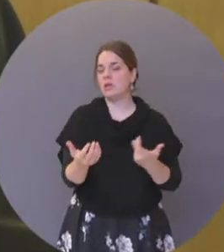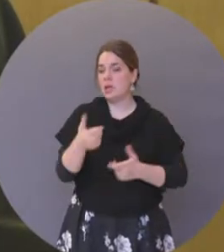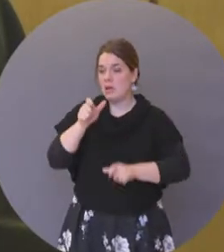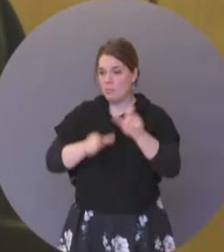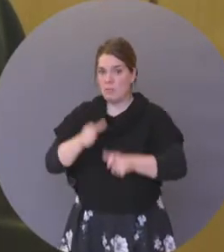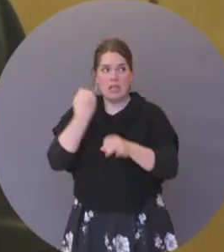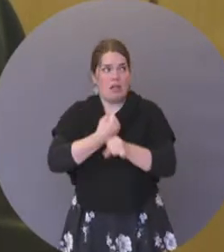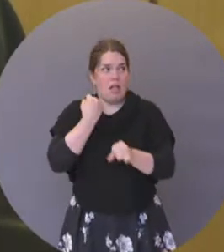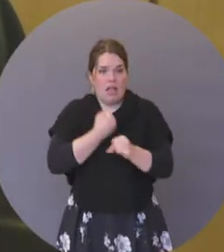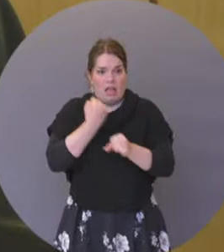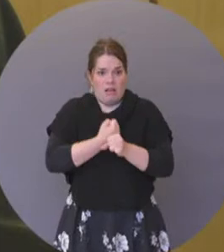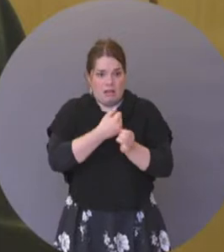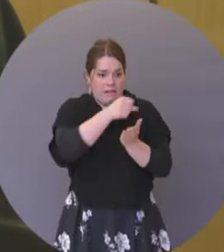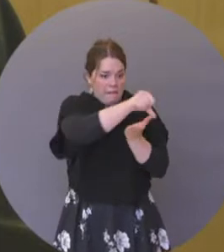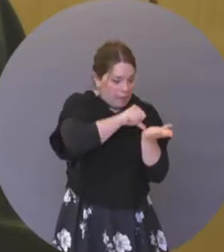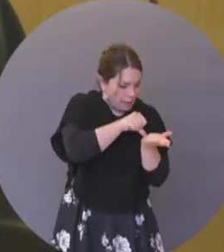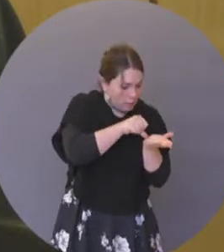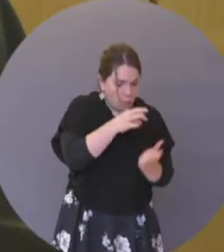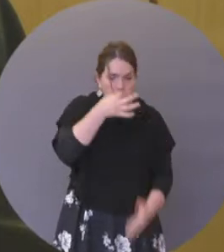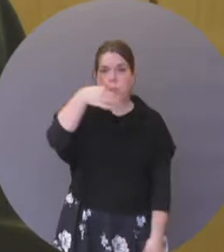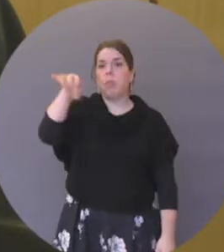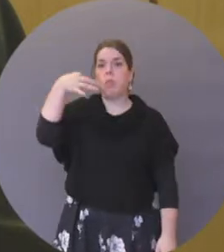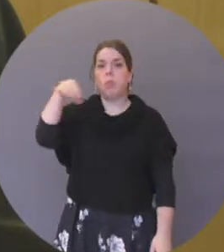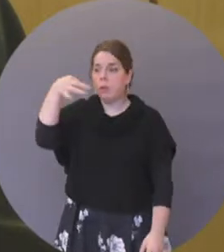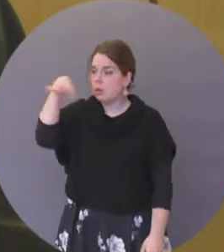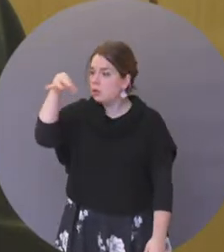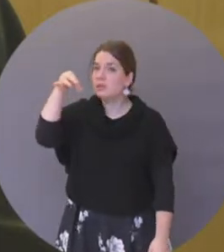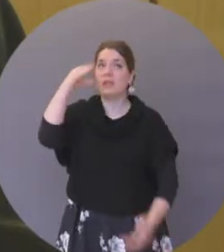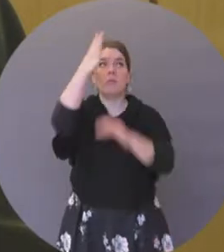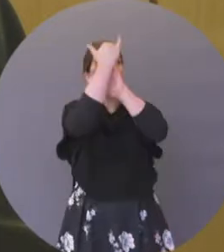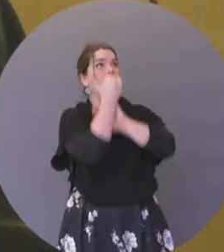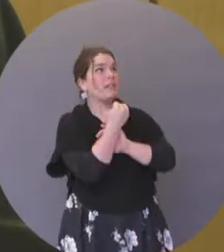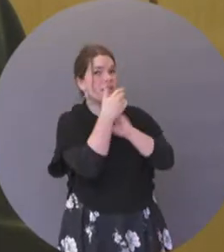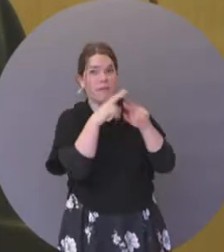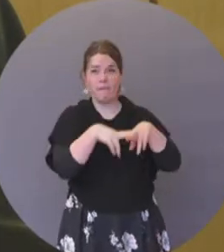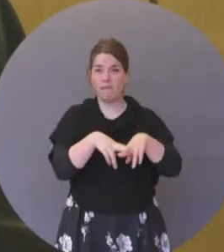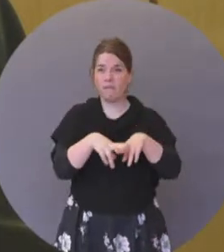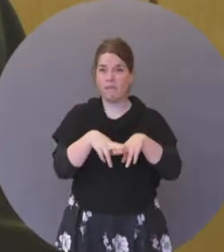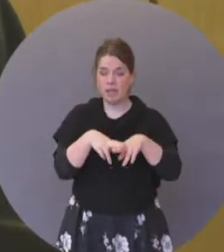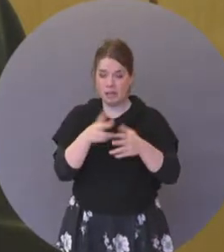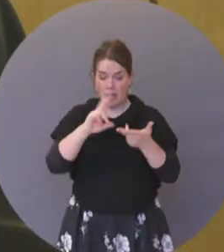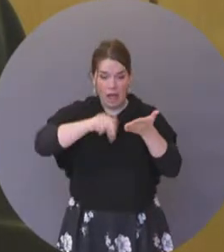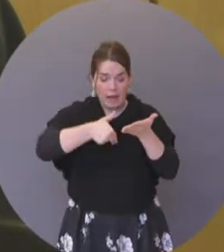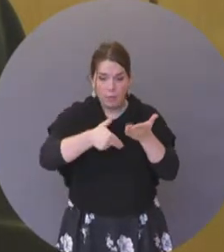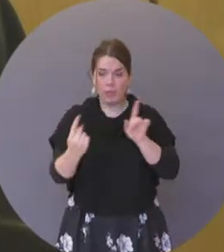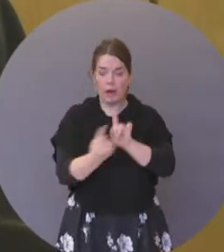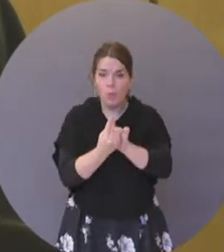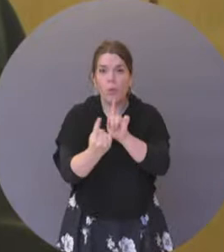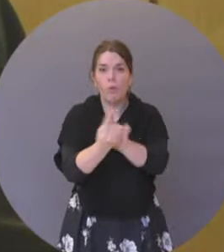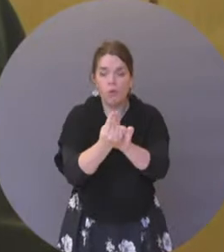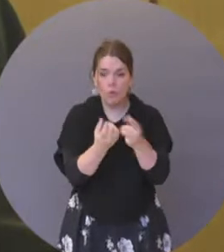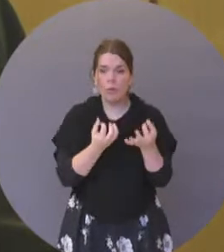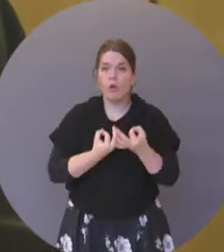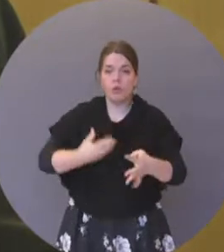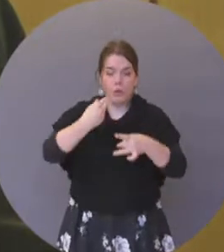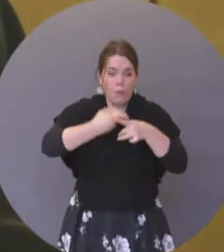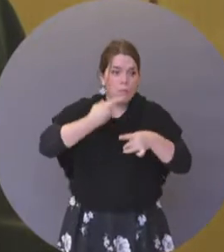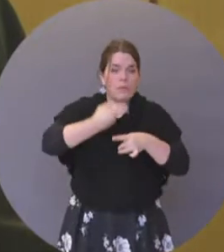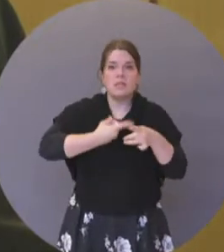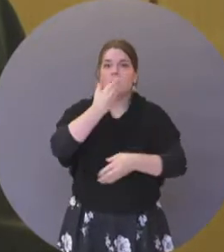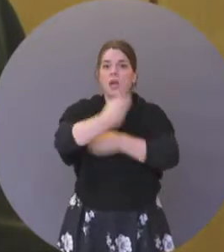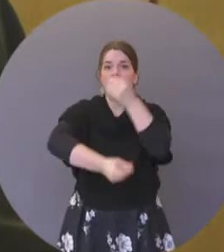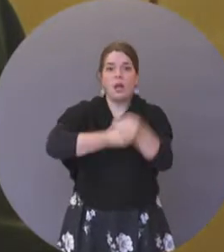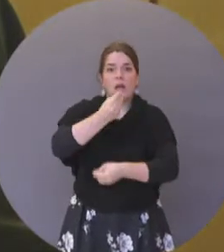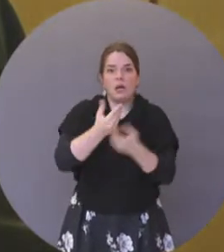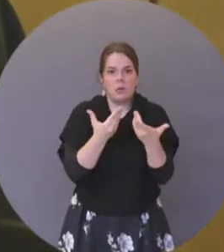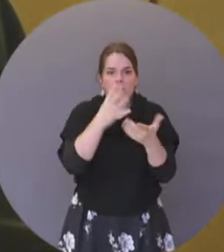sans véritable statut protecteur trop souvent avec des contrats précaires à temps partiel ou bien encore aux prises